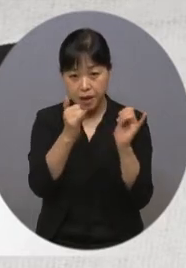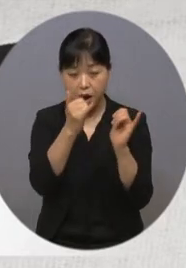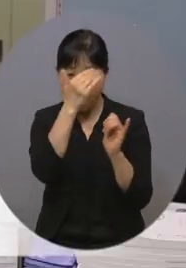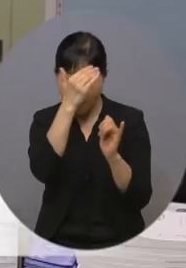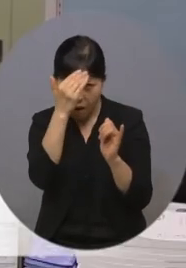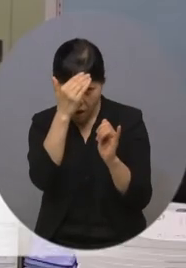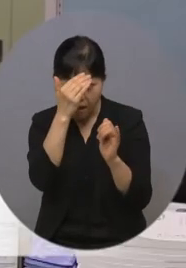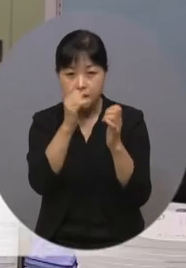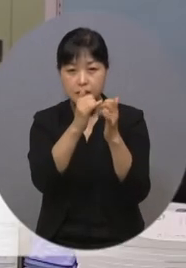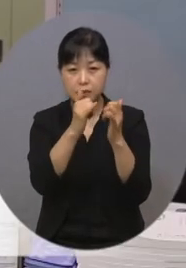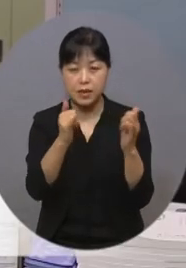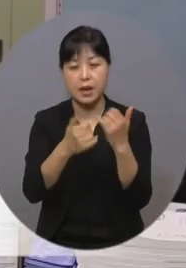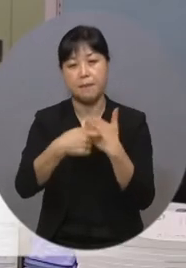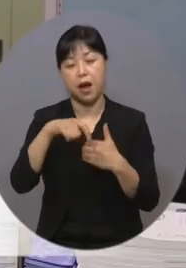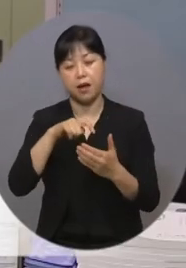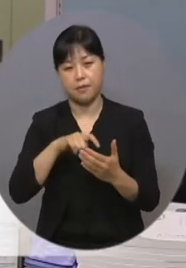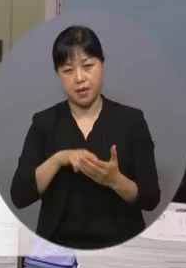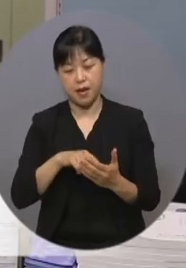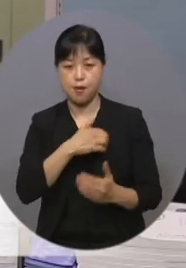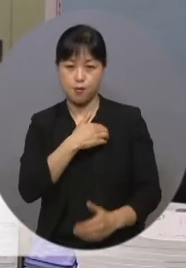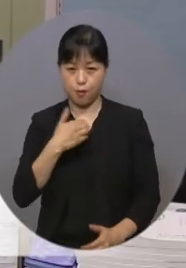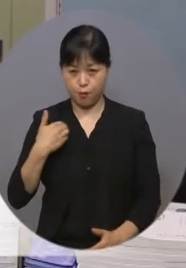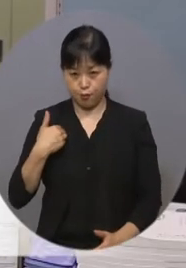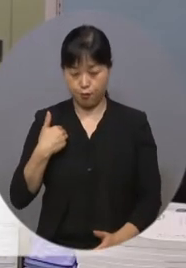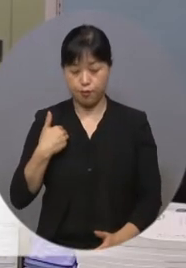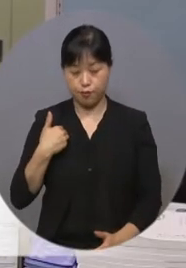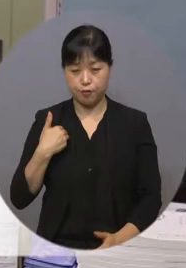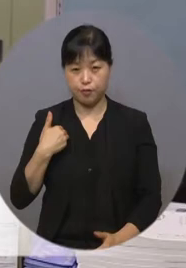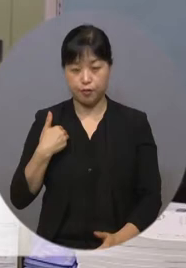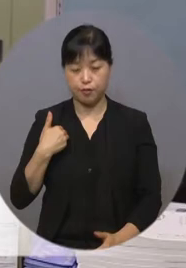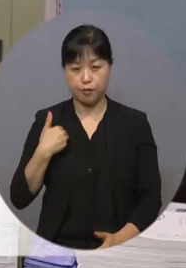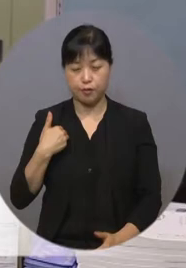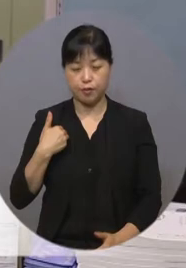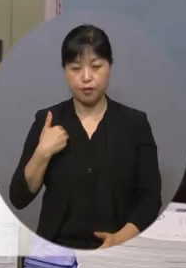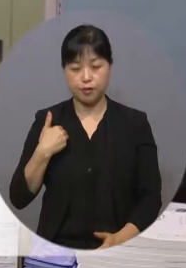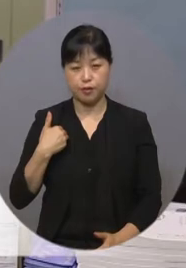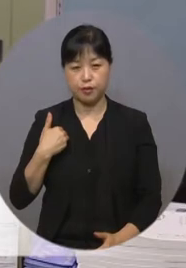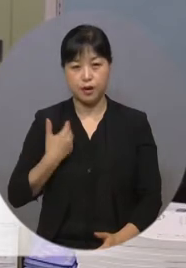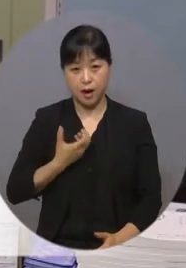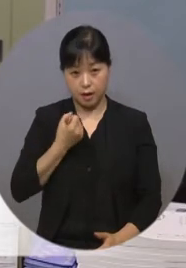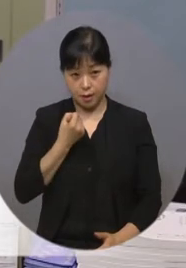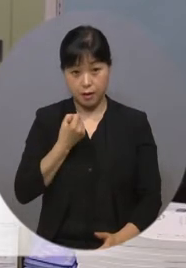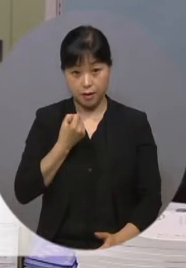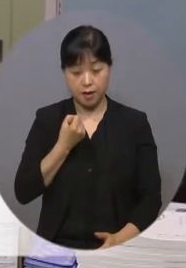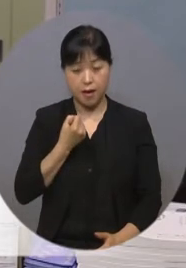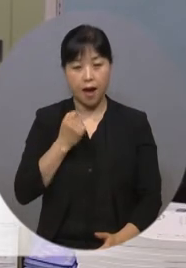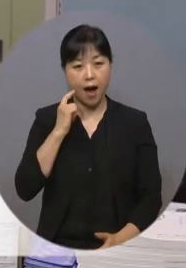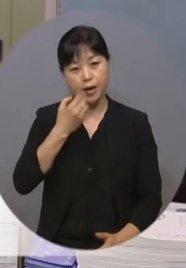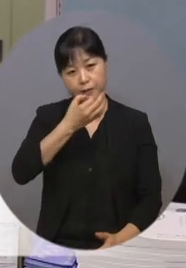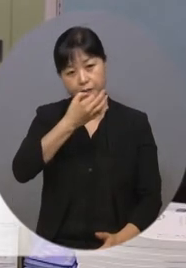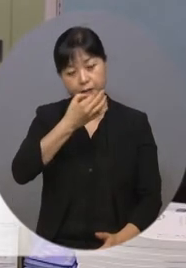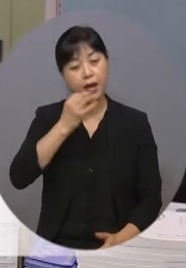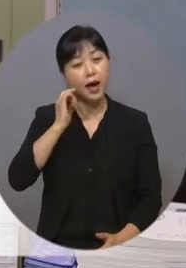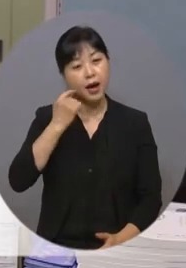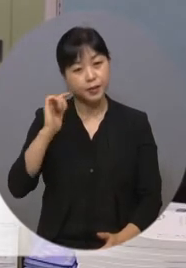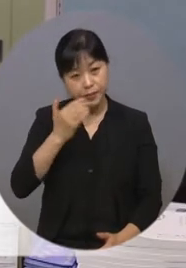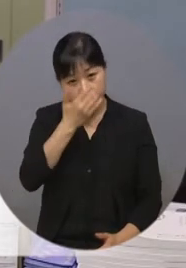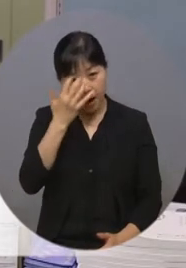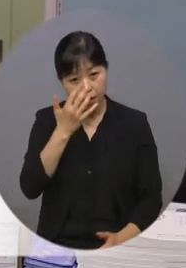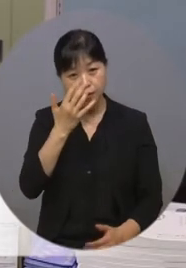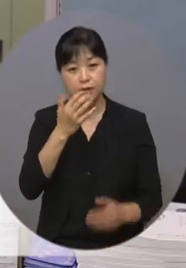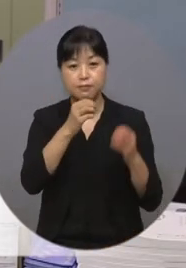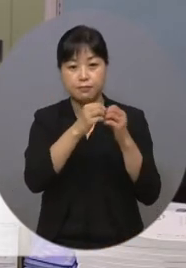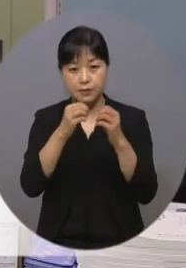그 마음의 여유를 갖고 하기 위해서 아름다운 글과 그림, 사진이